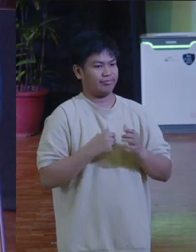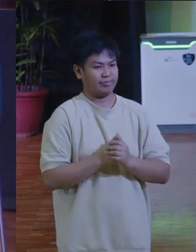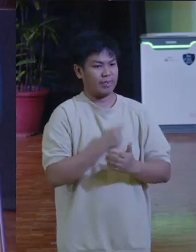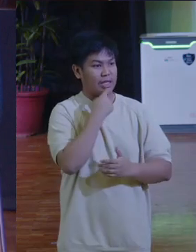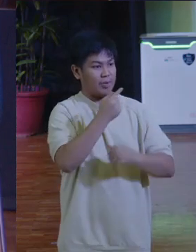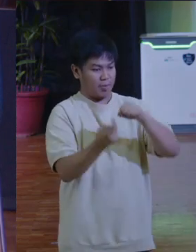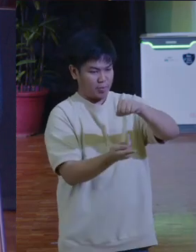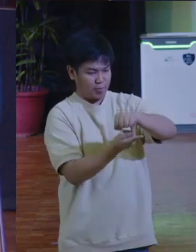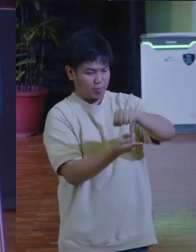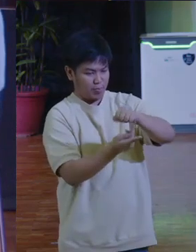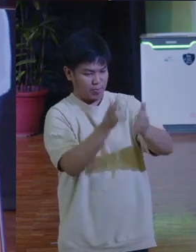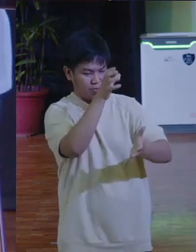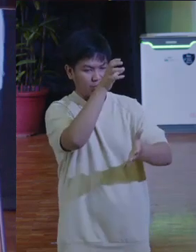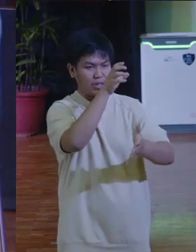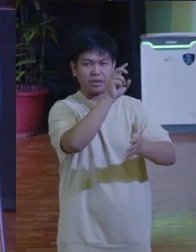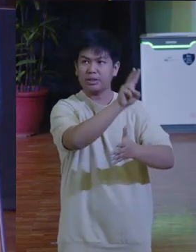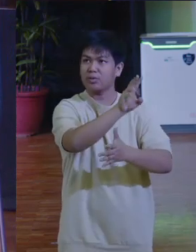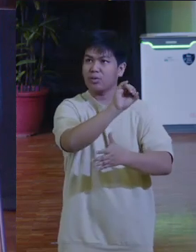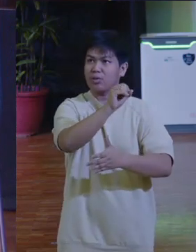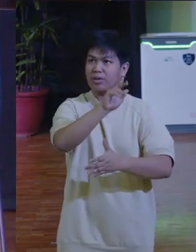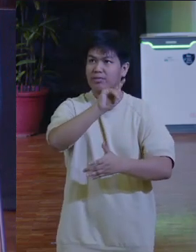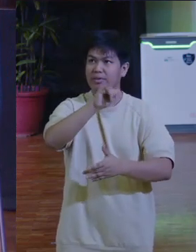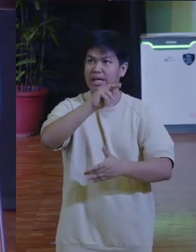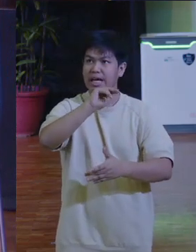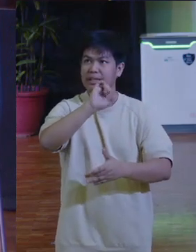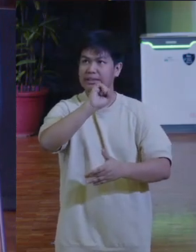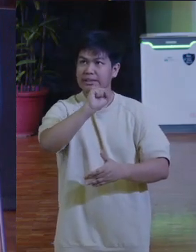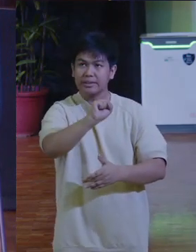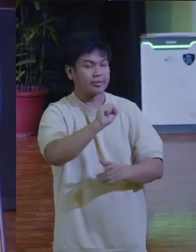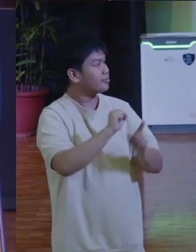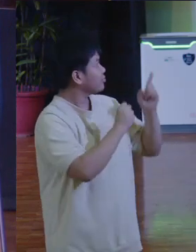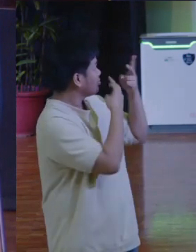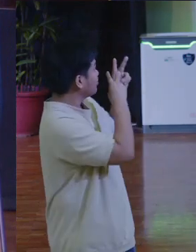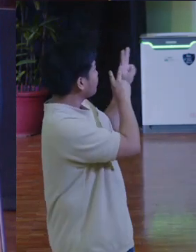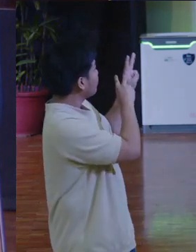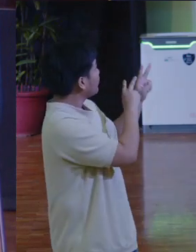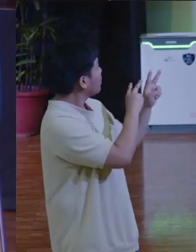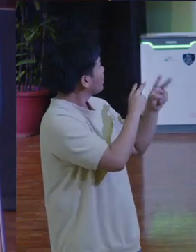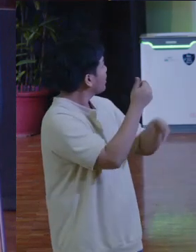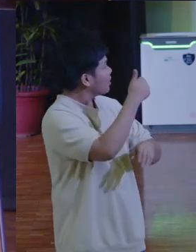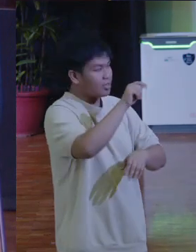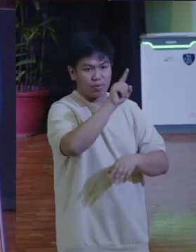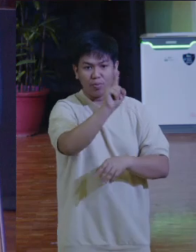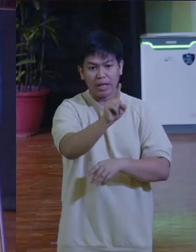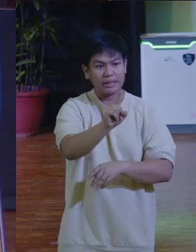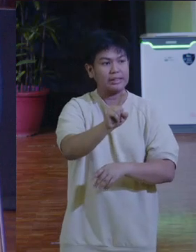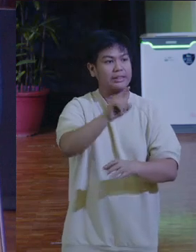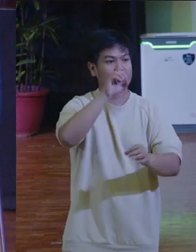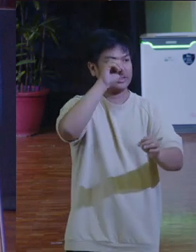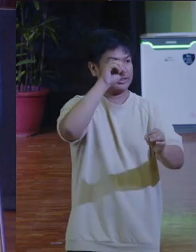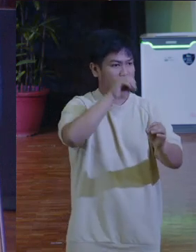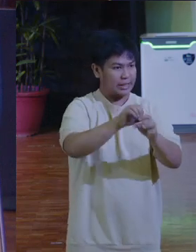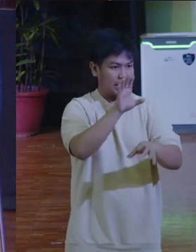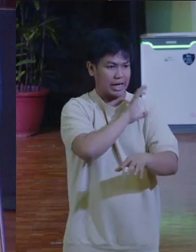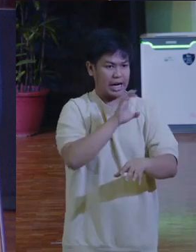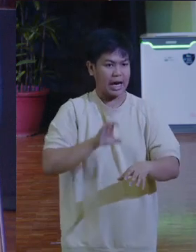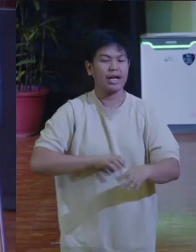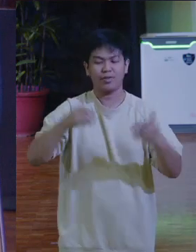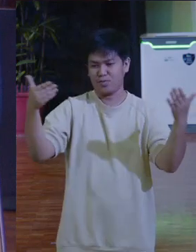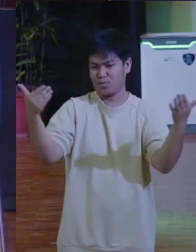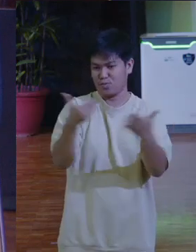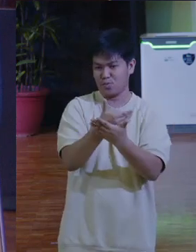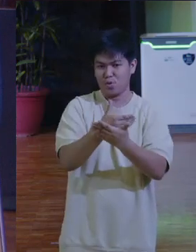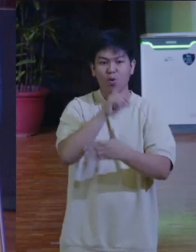Corinthians 5:17, therefore, if anyone is in Christ, he is a new creation. The old has